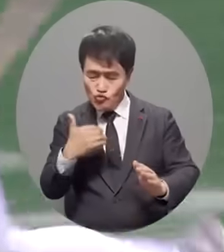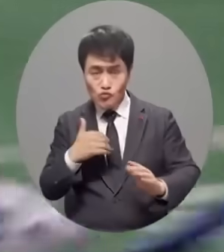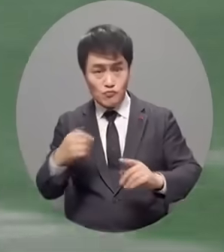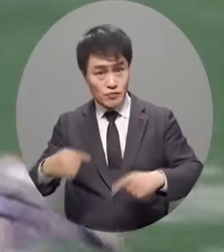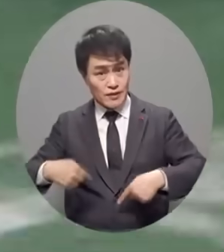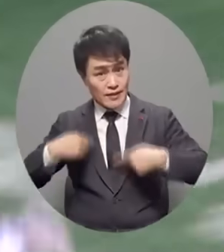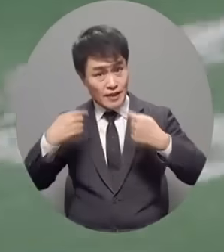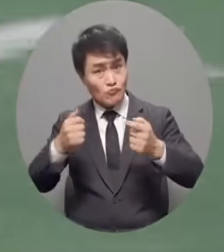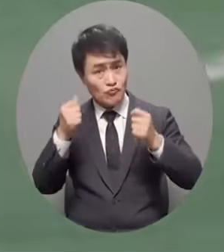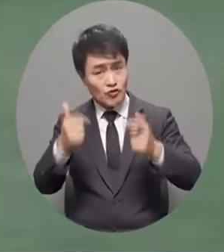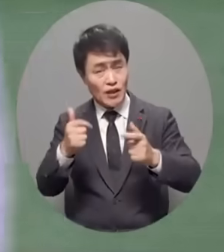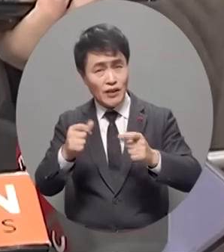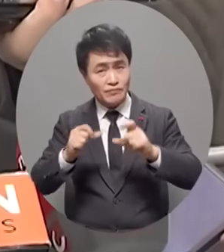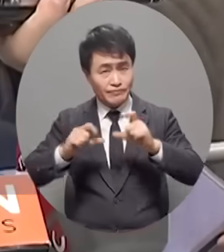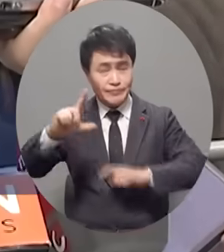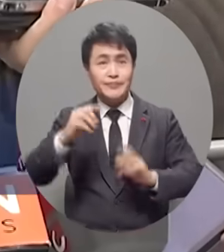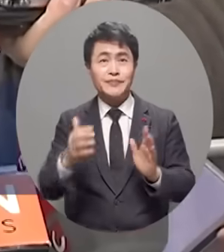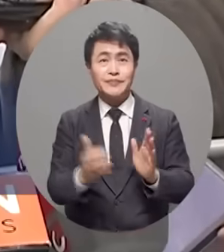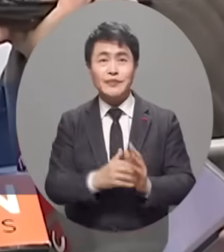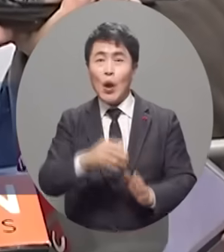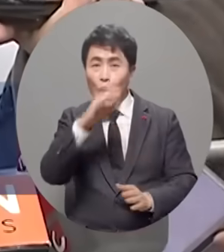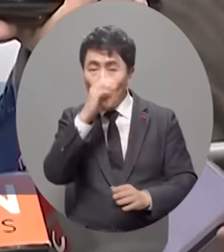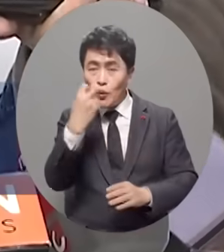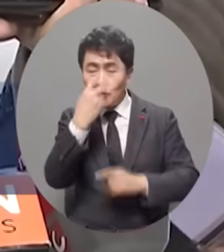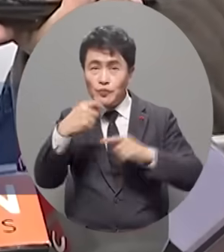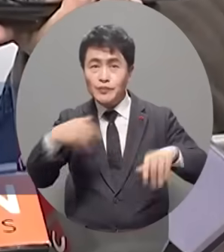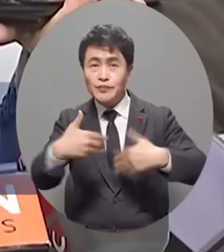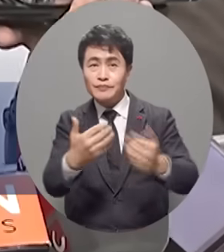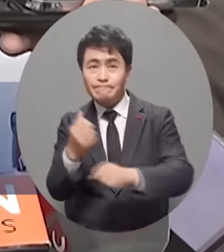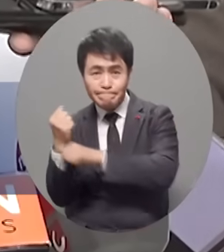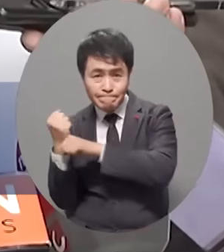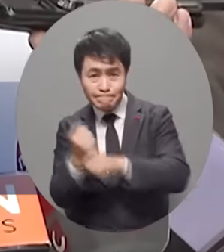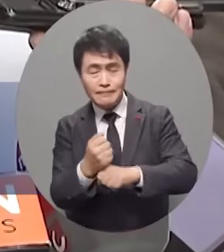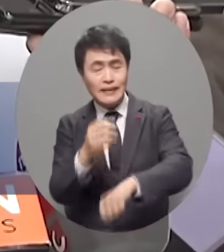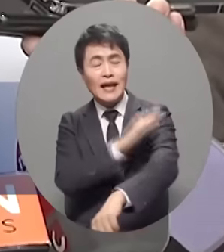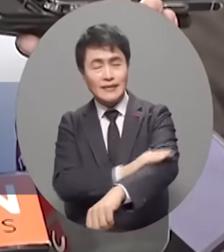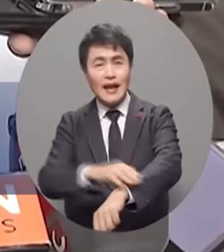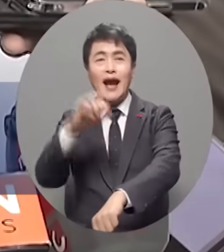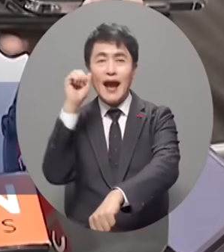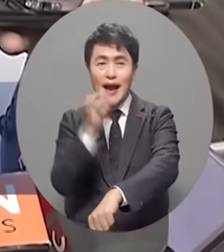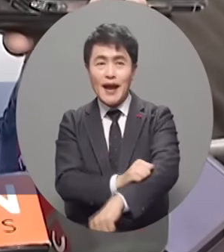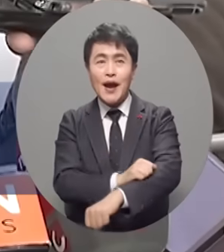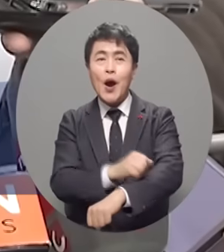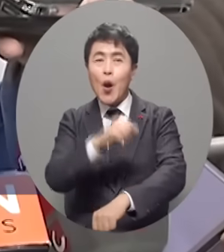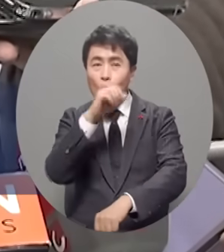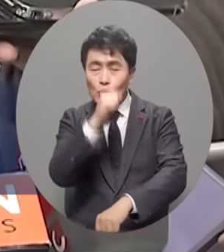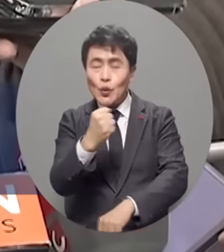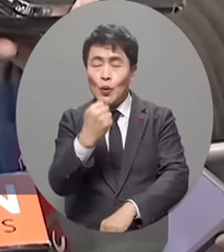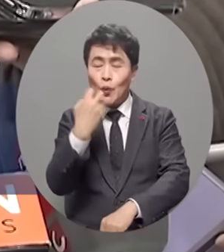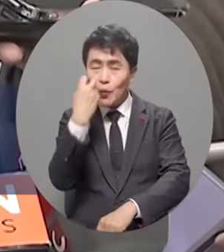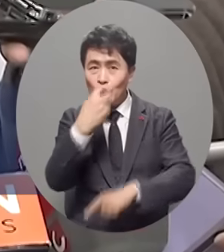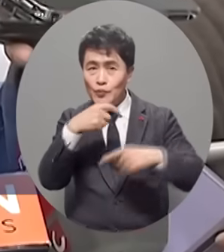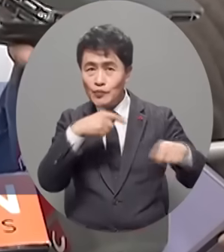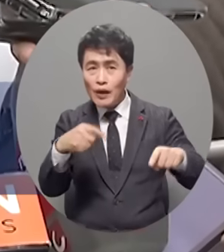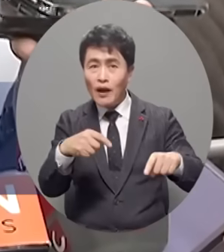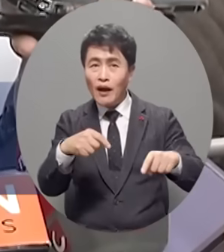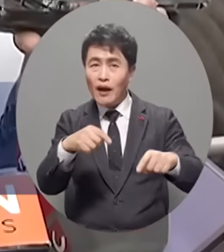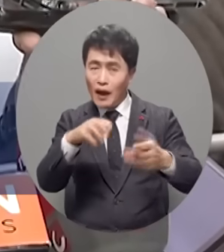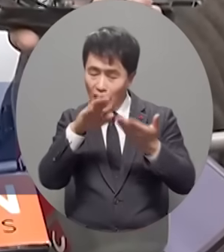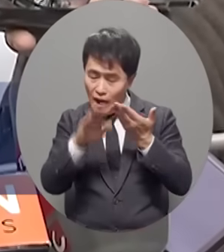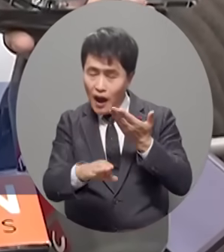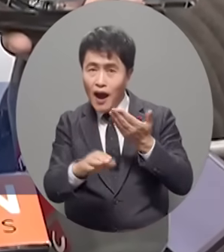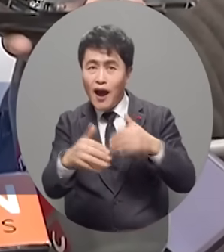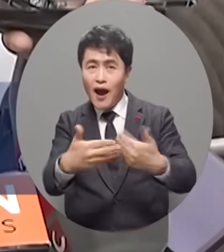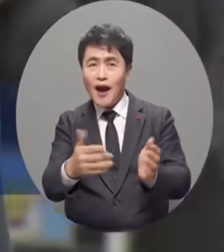가능성이 커졌습니다. 좋은 감독님 밑에서 야구하게 됐으니까 잘 됐다고. 네, 정말 좋은 감독님 밑에서 이제 너가 너